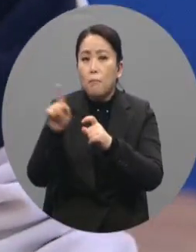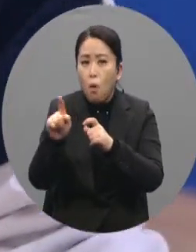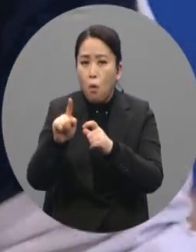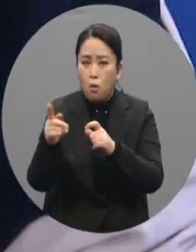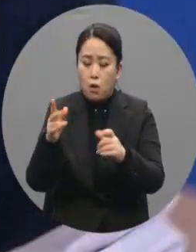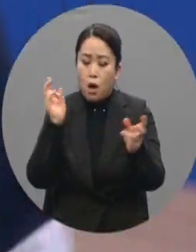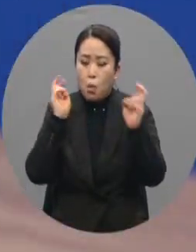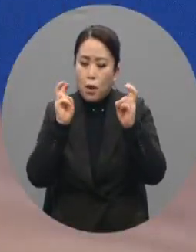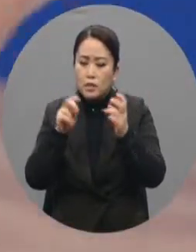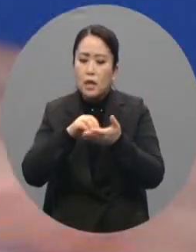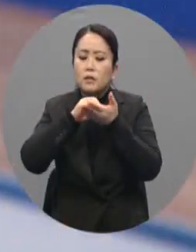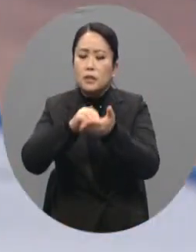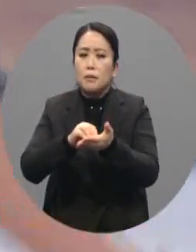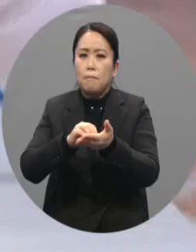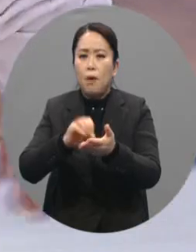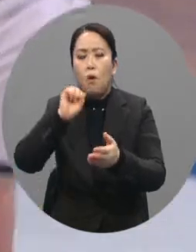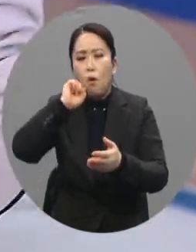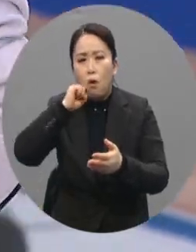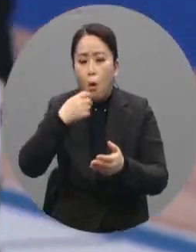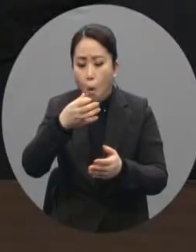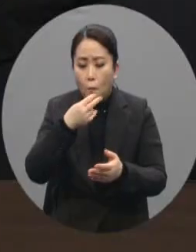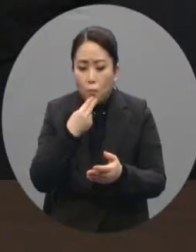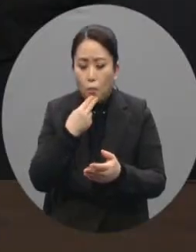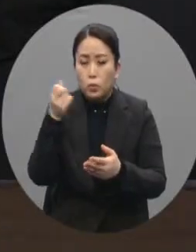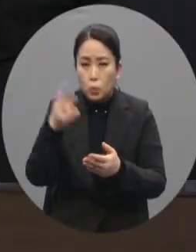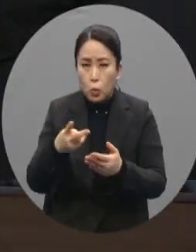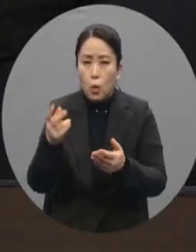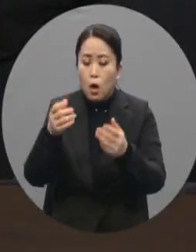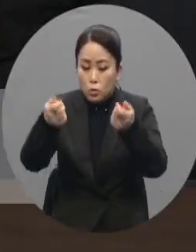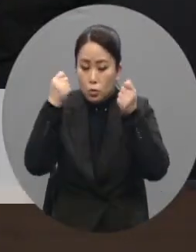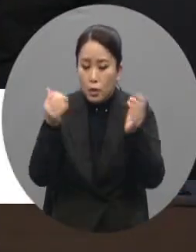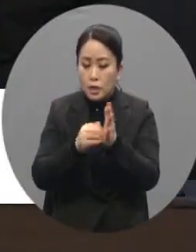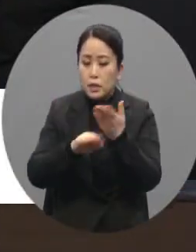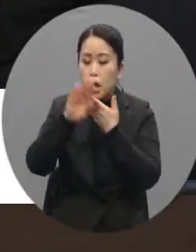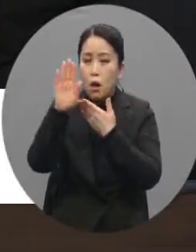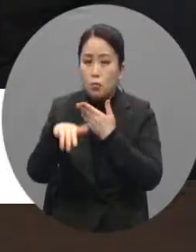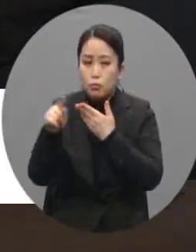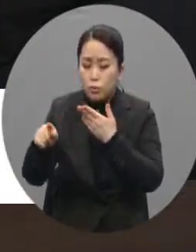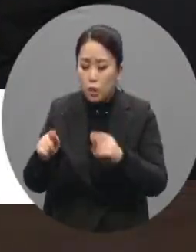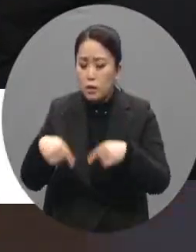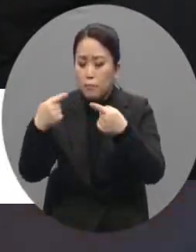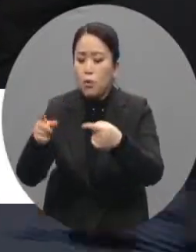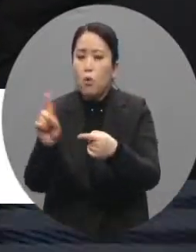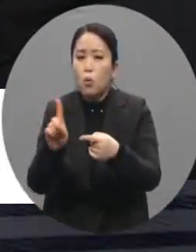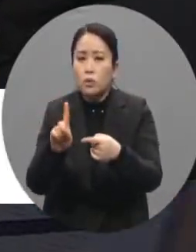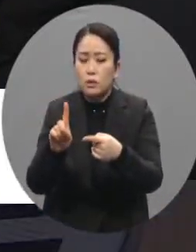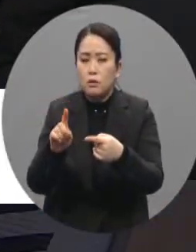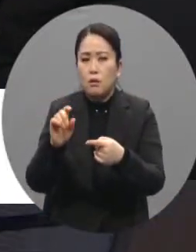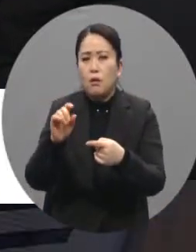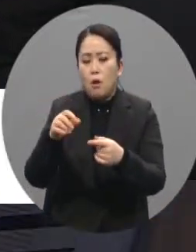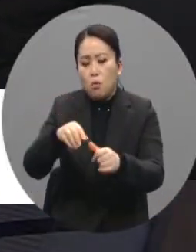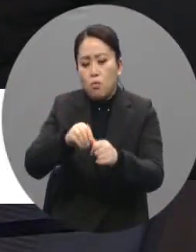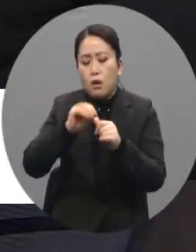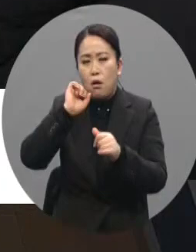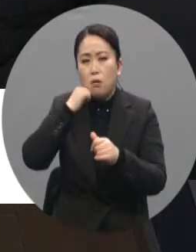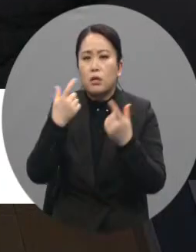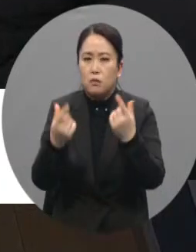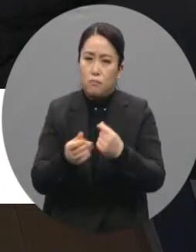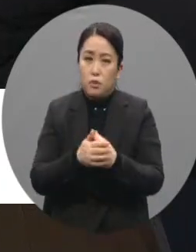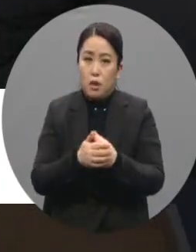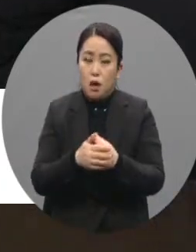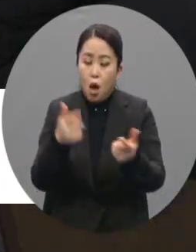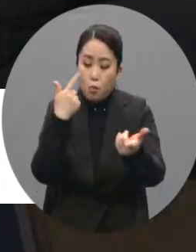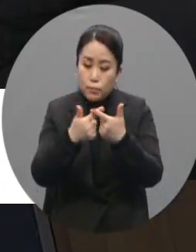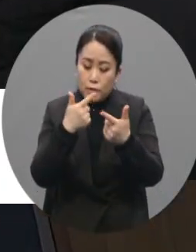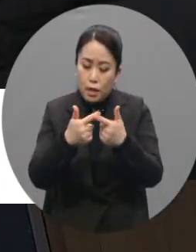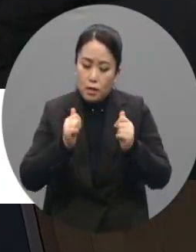이후의 진로가 애매하기 때문입니다. 부산에서 아무리 열심히 해도 결국엔 졸업해서는 부산을